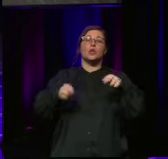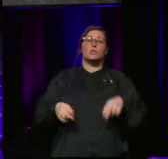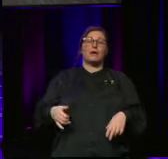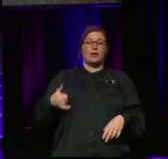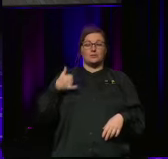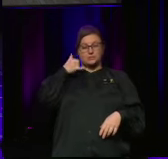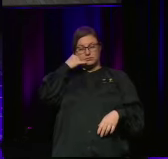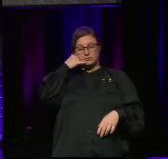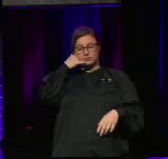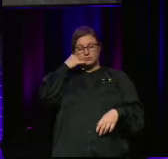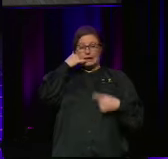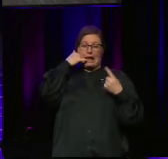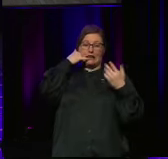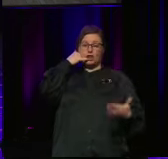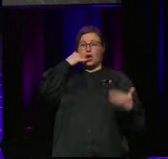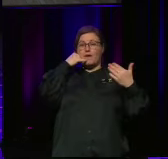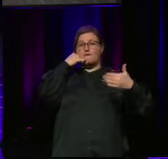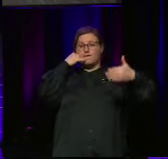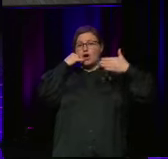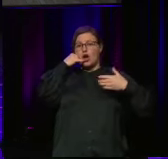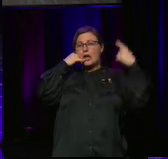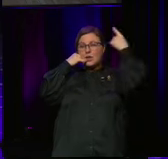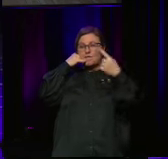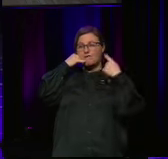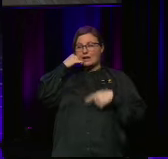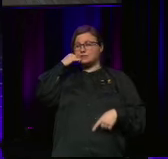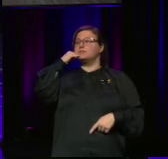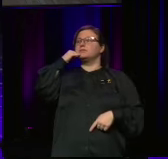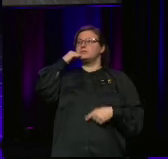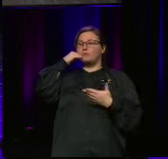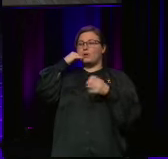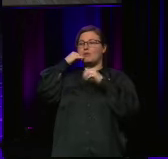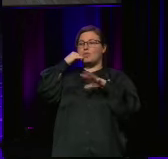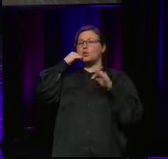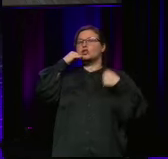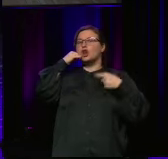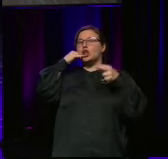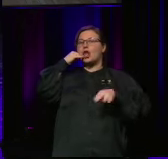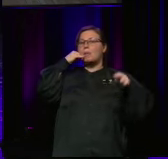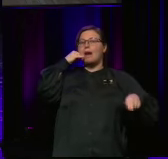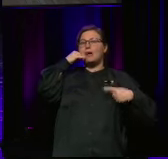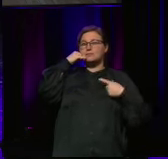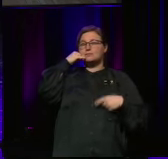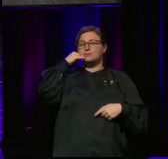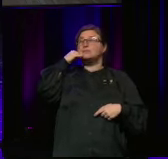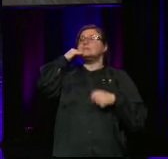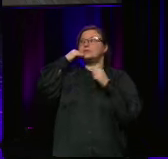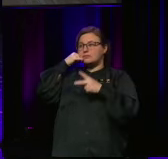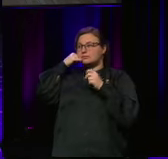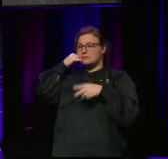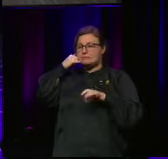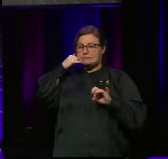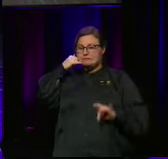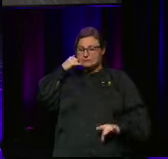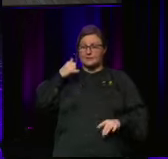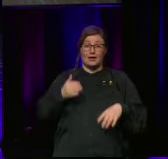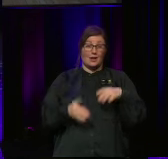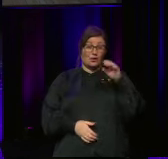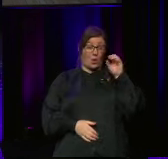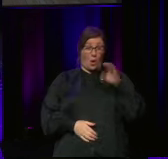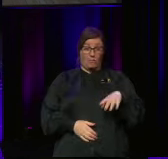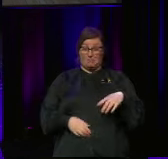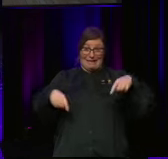före huvudförhandlingen och får information om hur han ska döma i ärendet. Och har man en justitiekansler